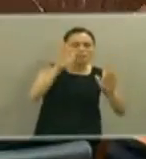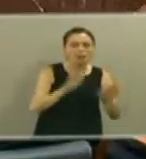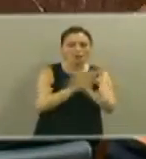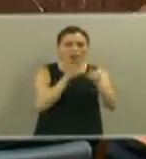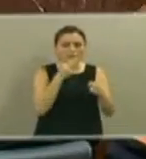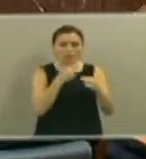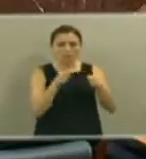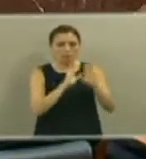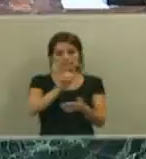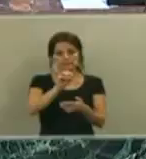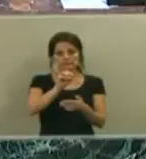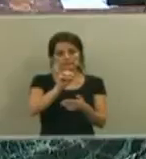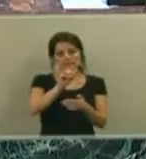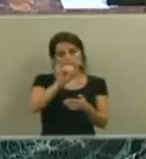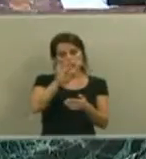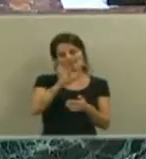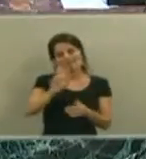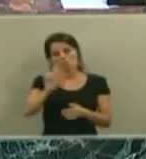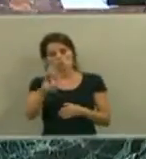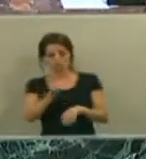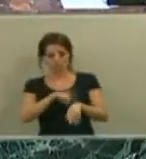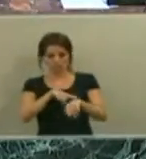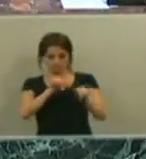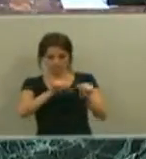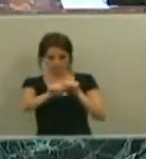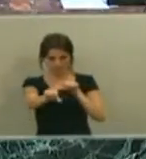diu, en programes i polítiques amb la fallida investidura nacional d'ahir.